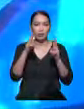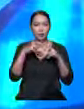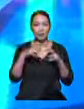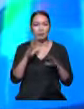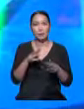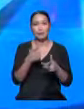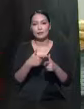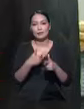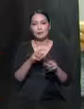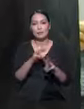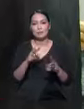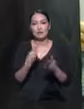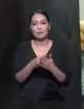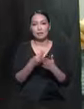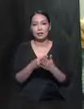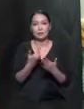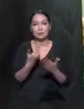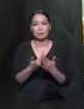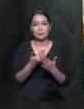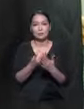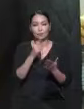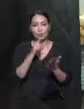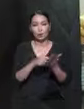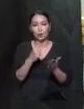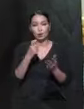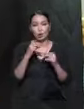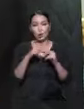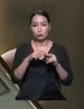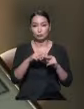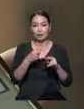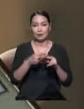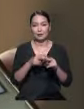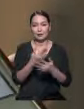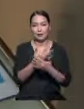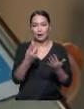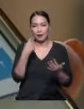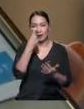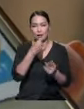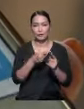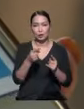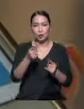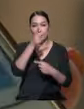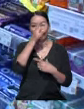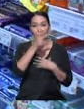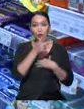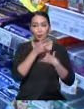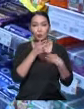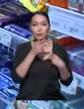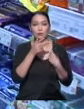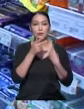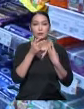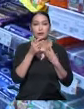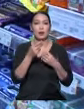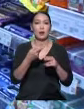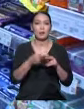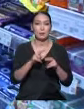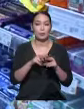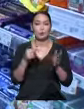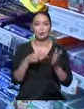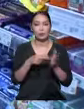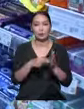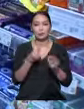Минфине. Под мониторинг попадут 100 переводов от разных лиц в течение 3 месяцев подряд. При этом сумма этих